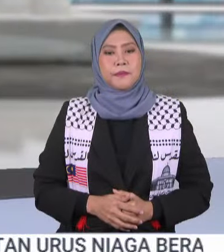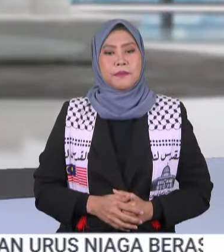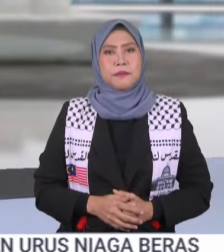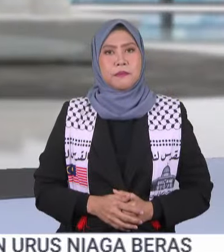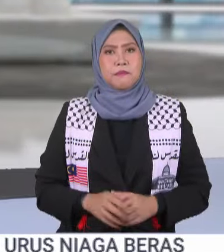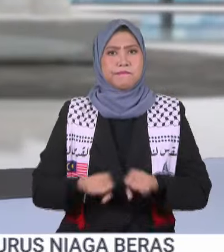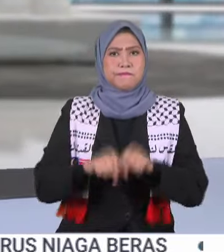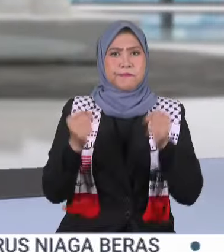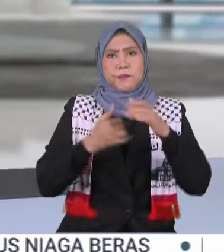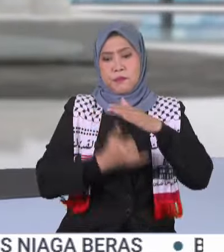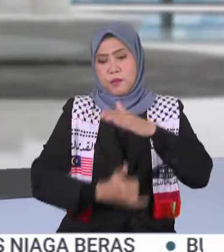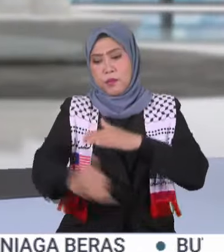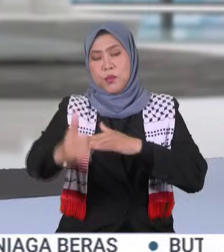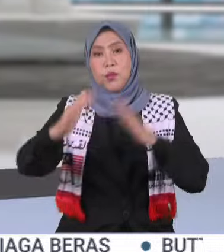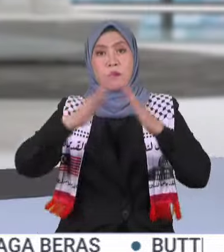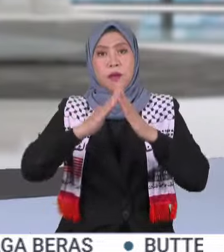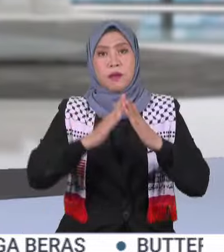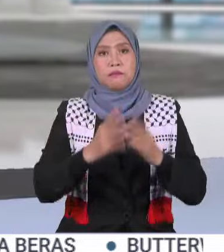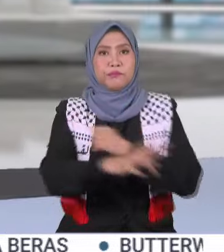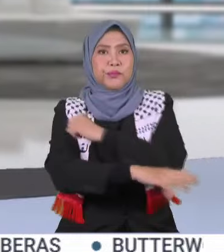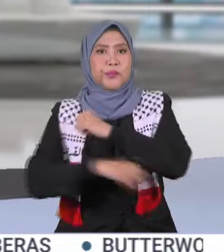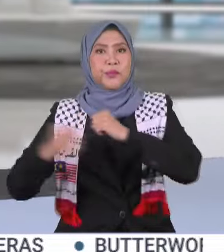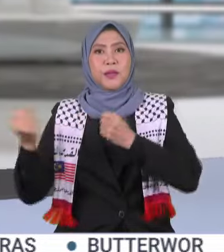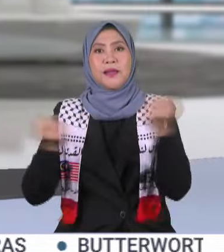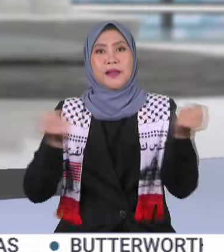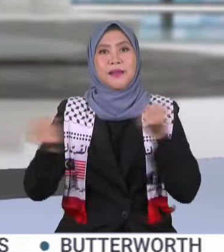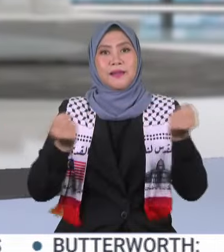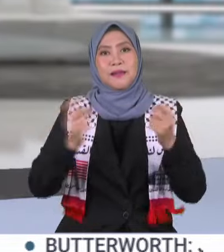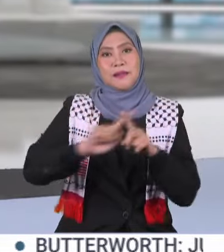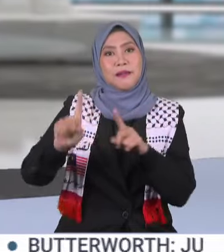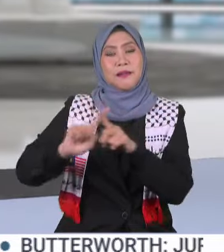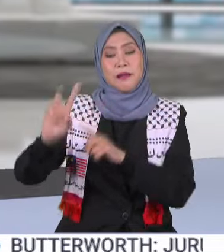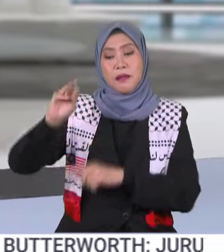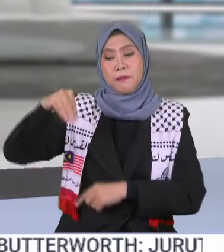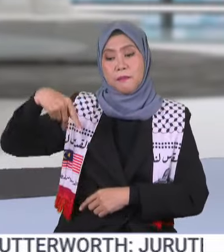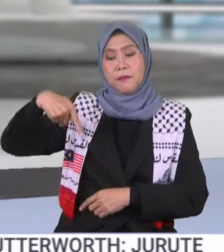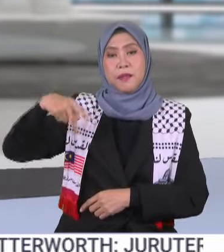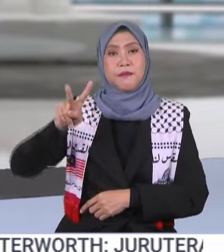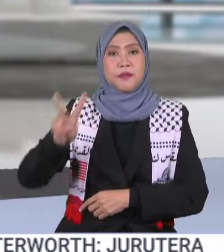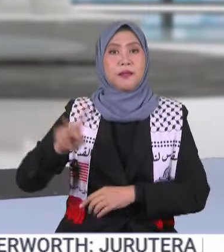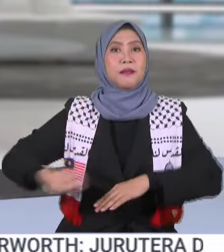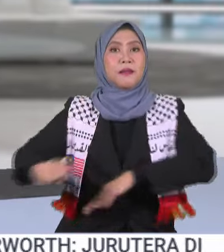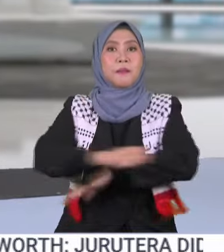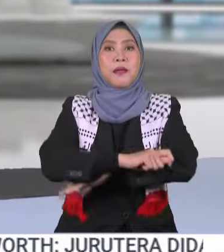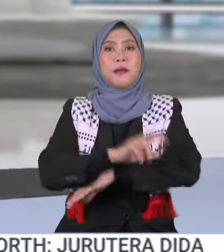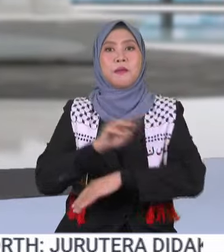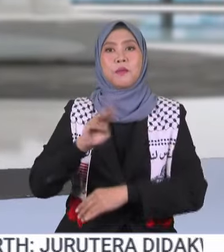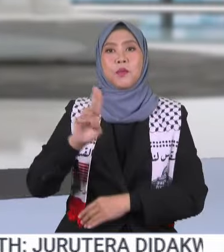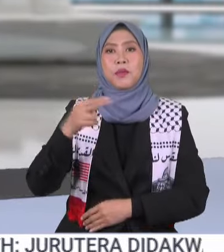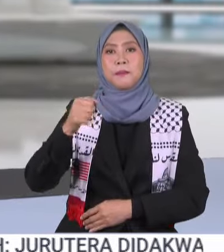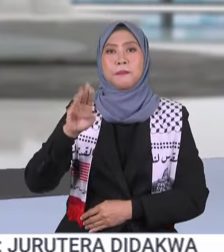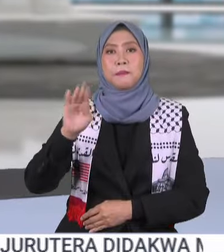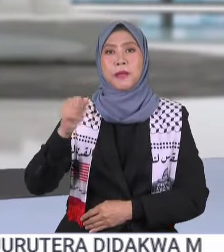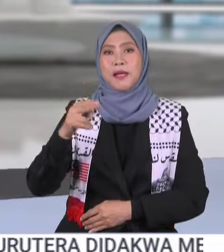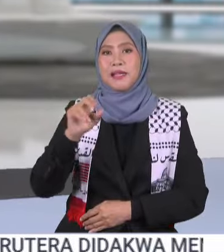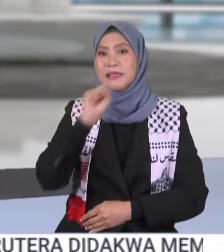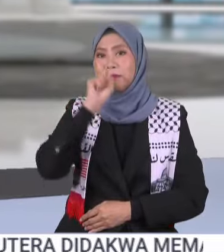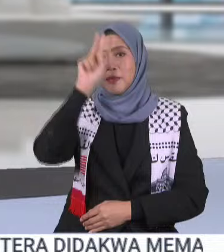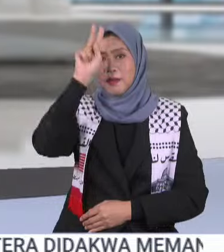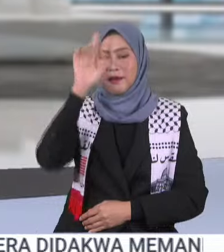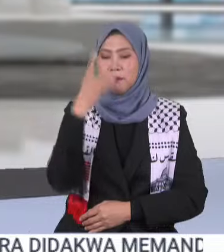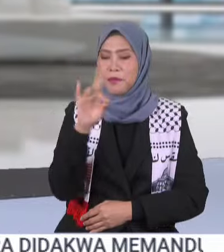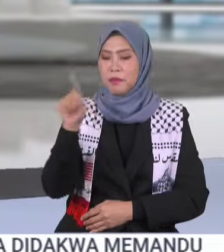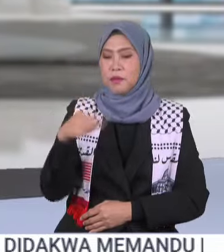Dipercayai pecah masuk rumah dan melarikan sebuah kenderaan pelbagai guna MPV di Taman Muhibah Seri Kembangan 18 November lalu,